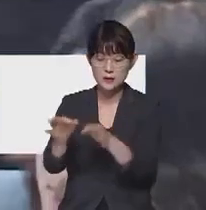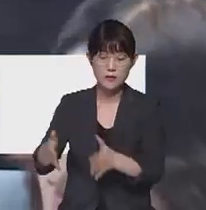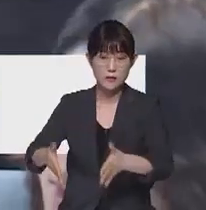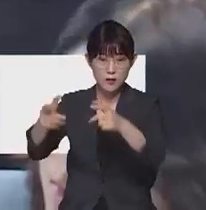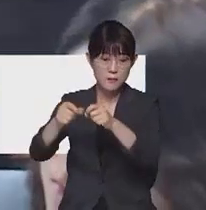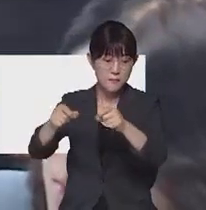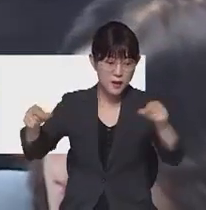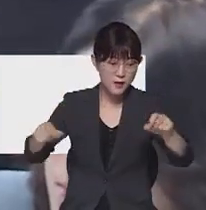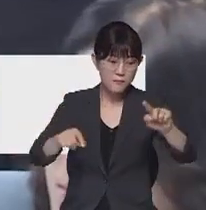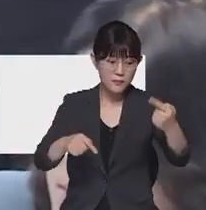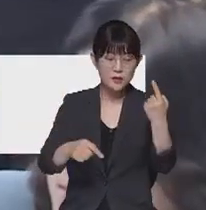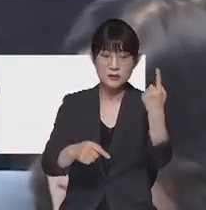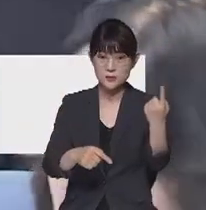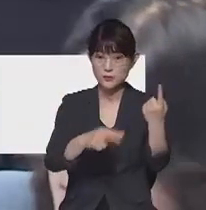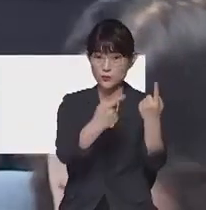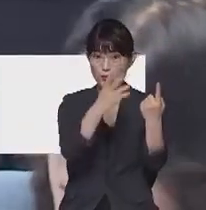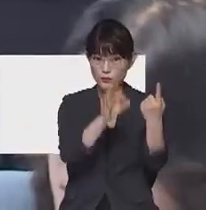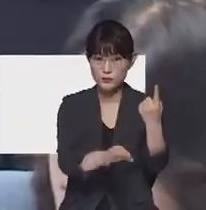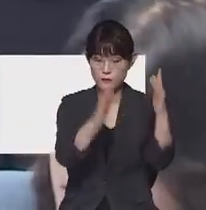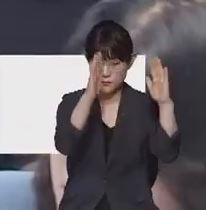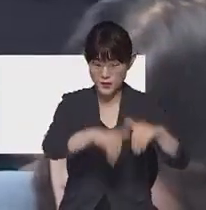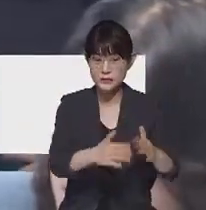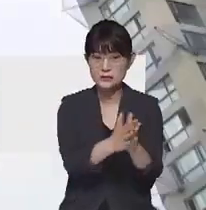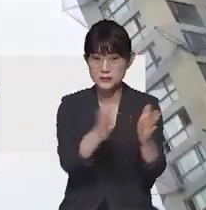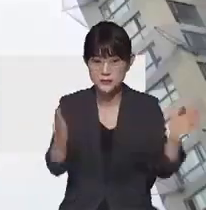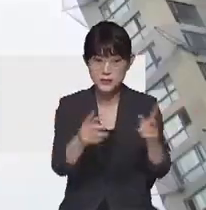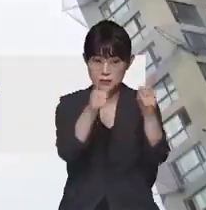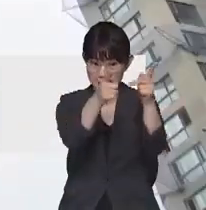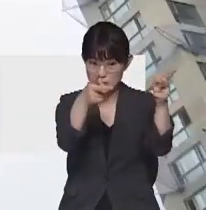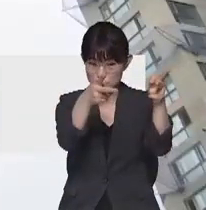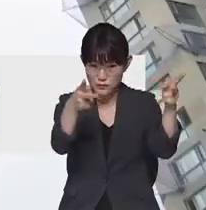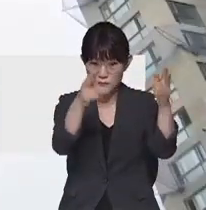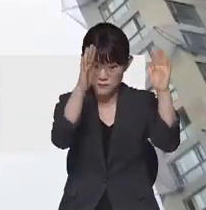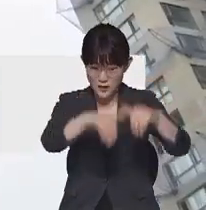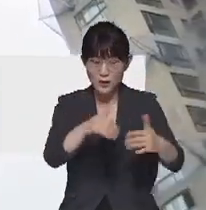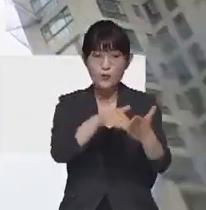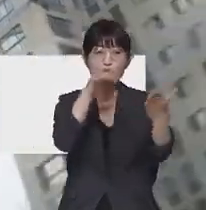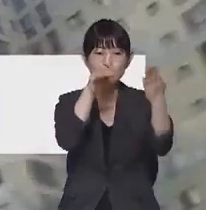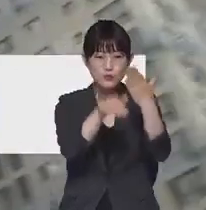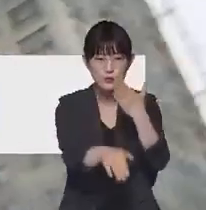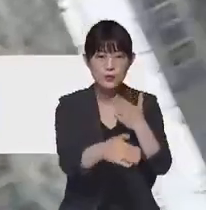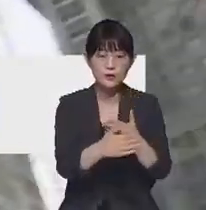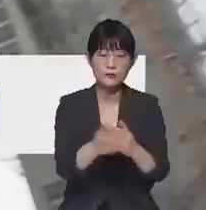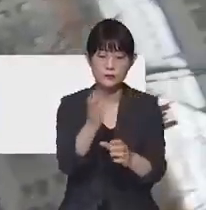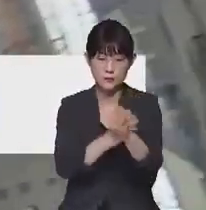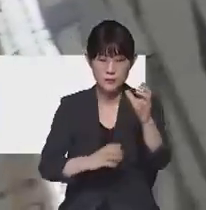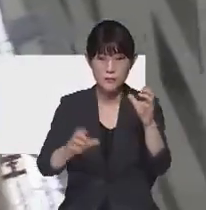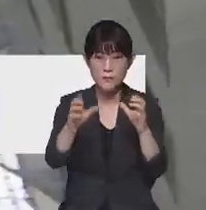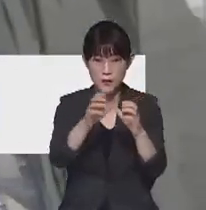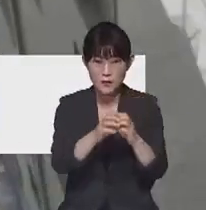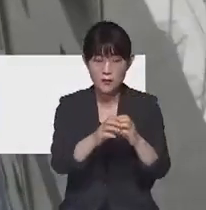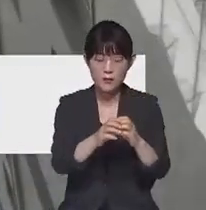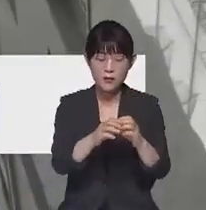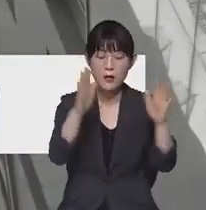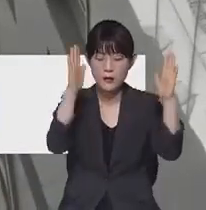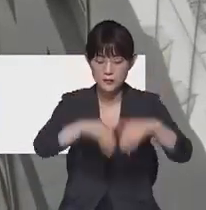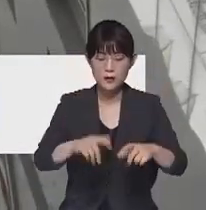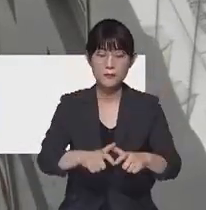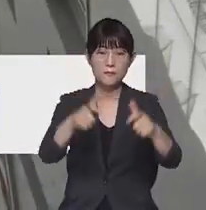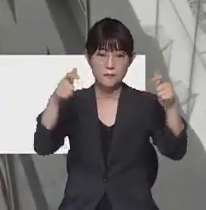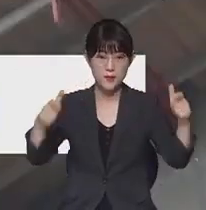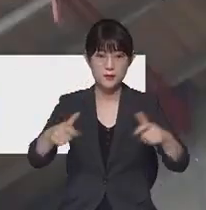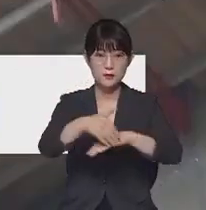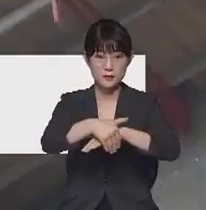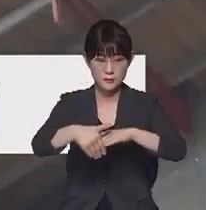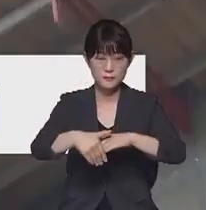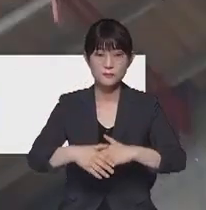떨어져 있는 101동부터 시작되며 두 개 층에 대한 철거를 먼저 실시한 뒤 안전성이 확보되면 작업 범위를 점차적으로